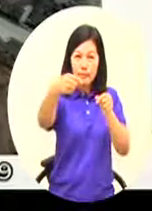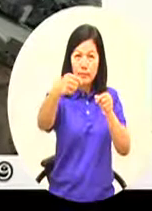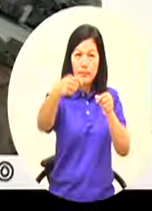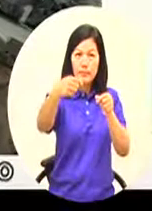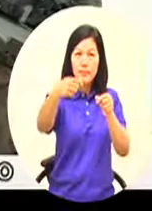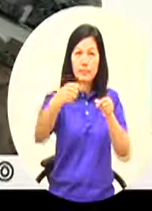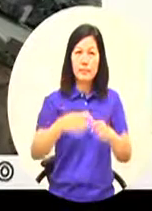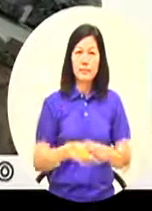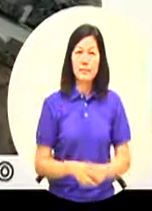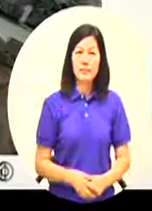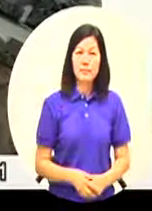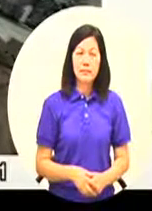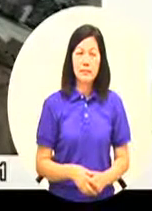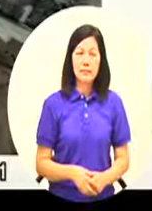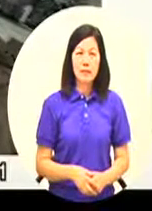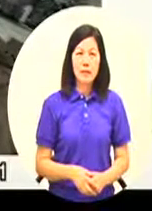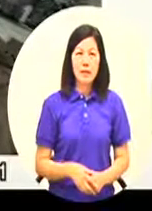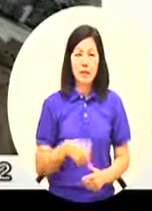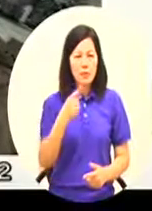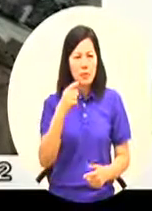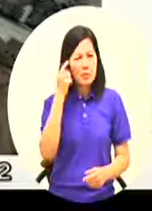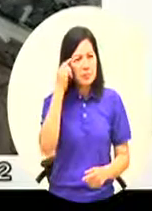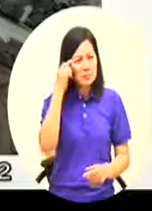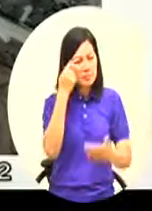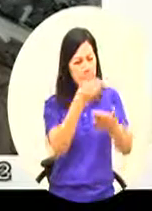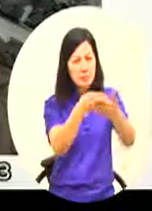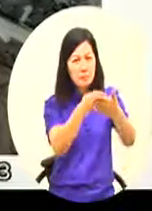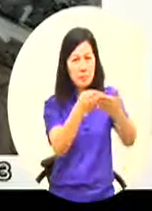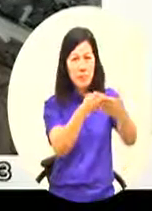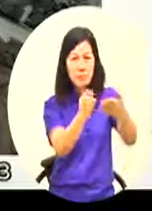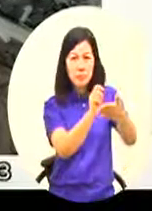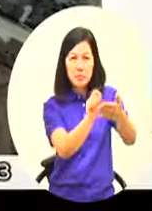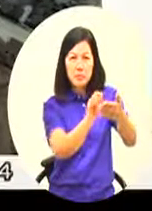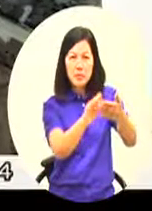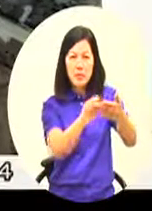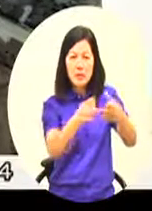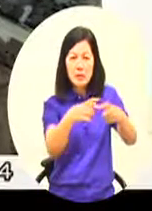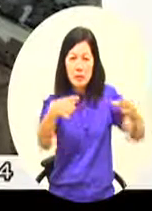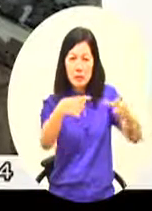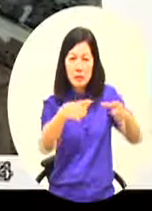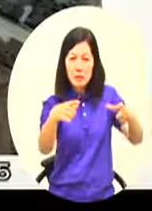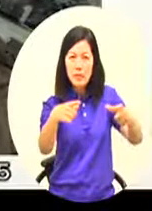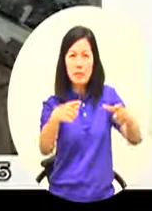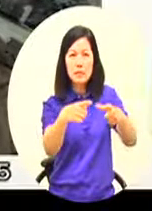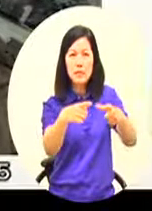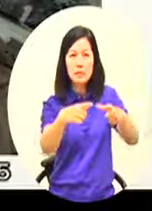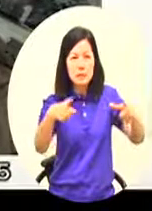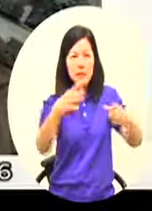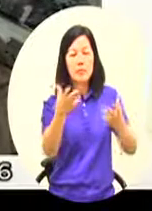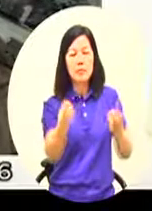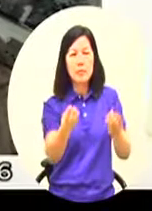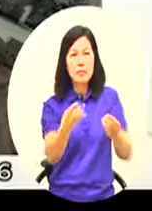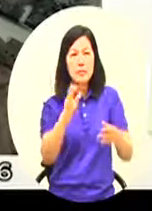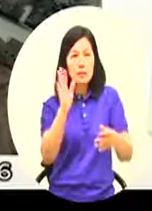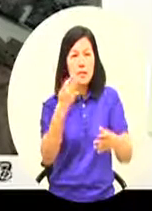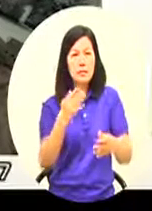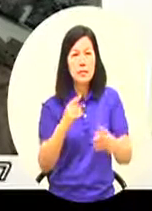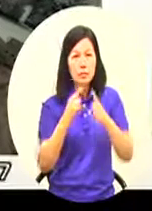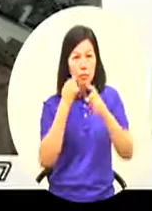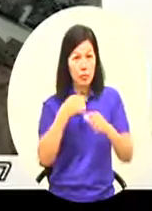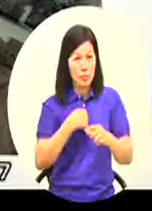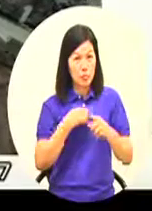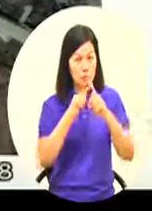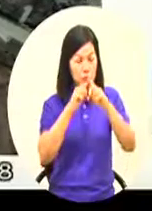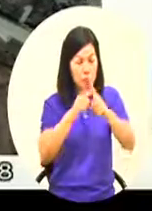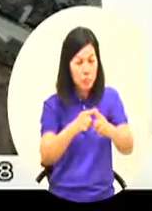我粗略的画上去，面积也许没那么大。我有去目前轻